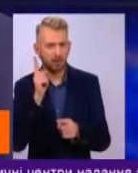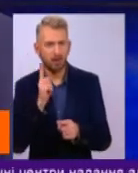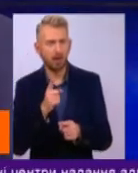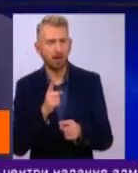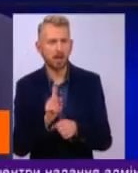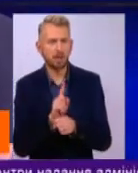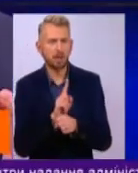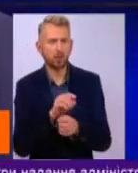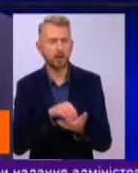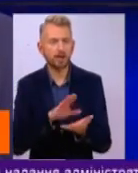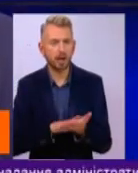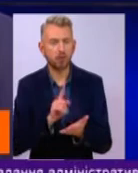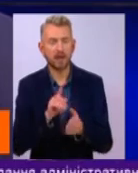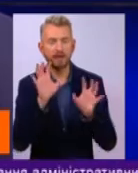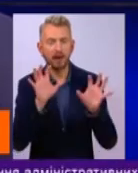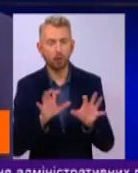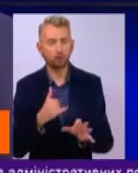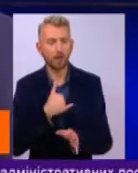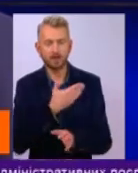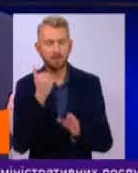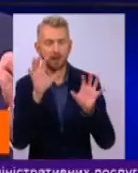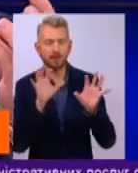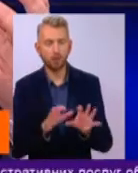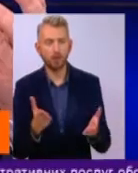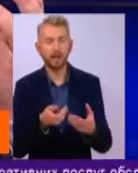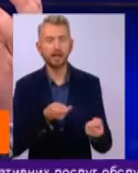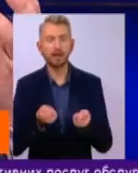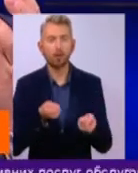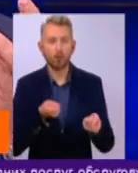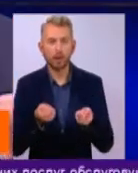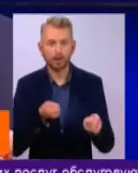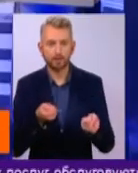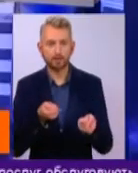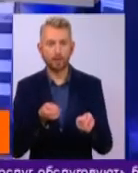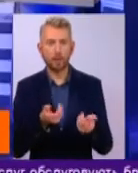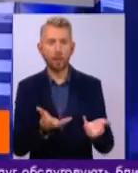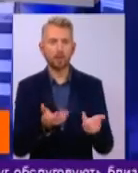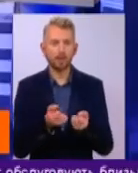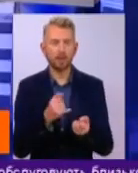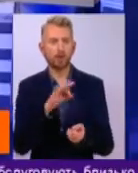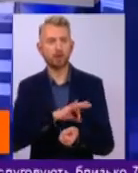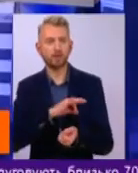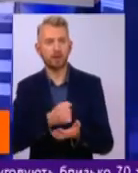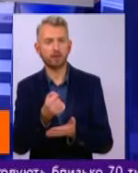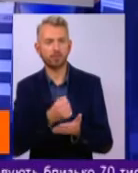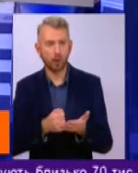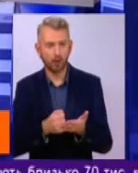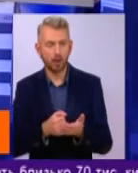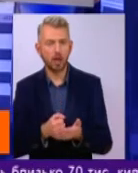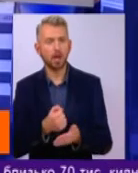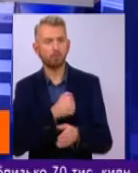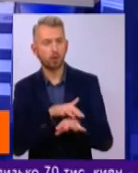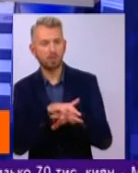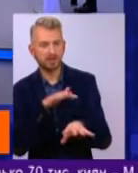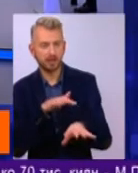там реєстрацію. Але закон. У нас немає закону, який регулює отримання і використання зброї збройними силами,